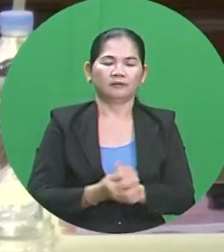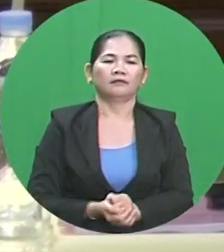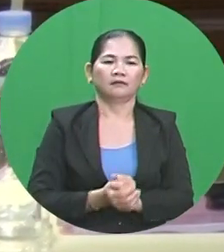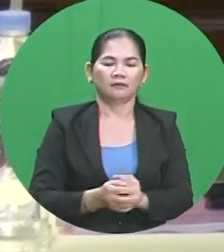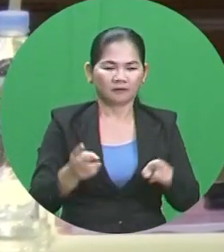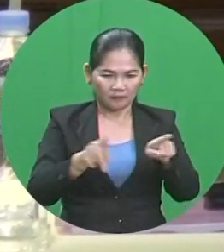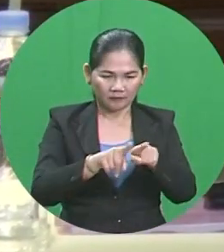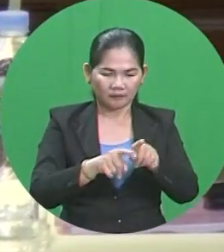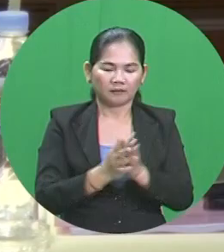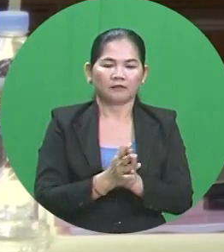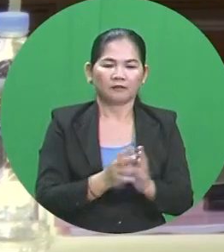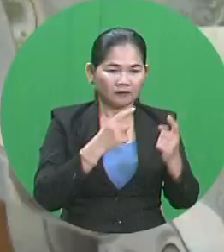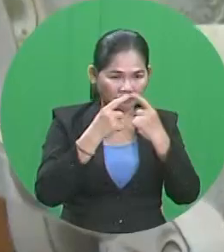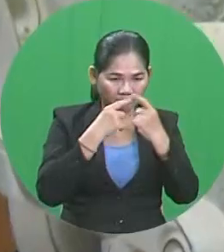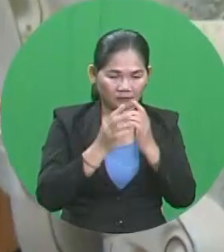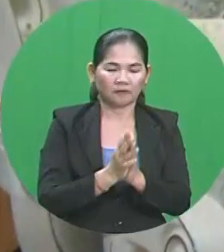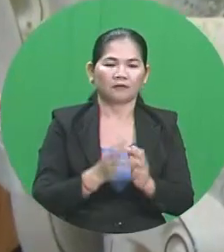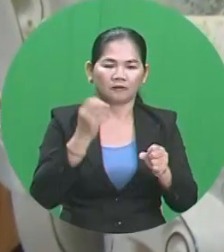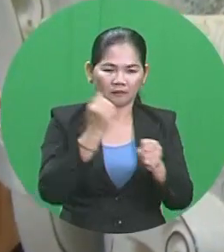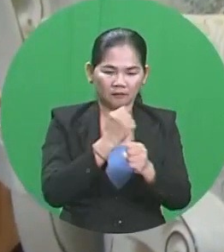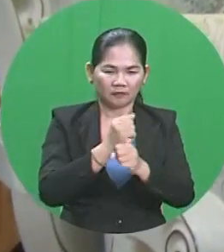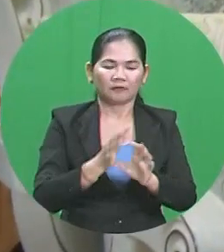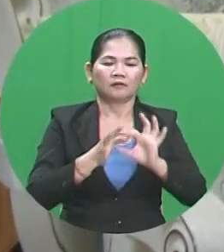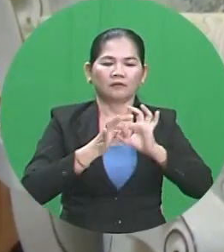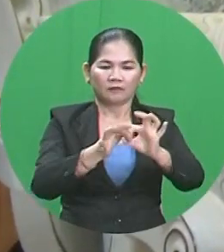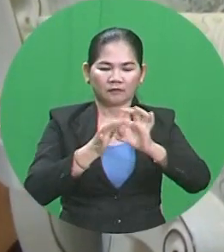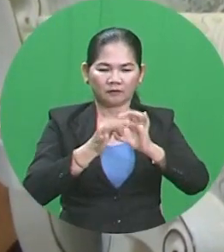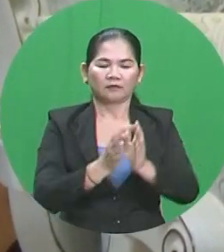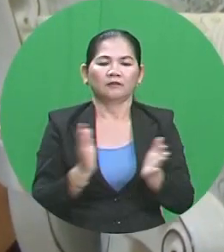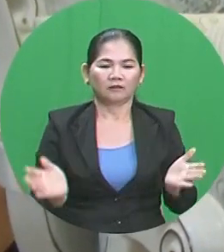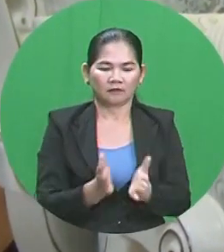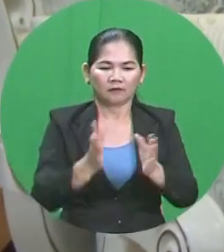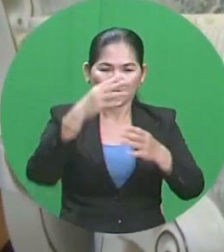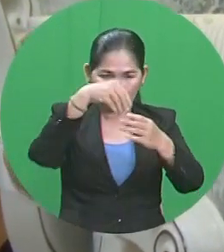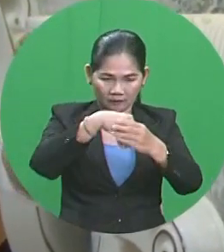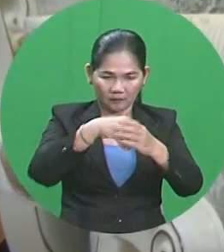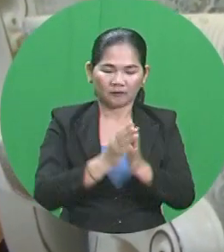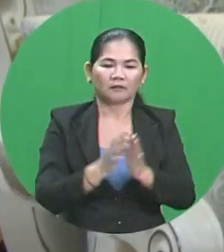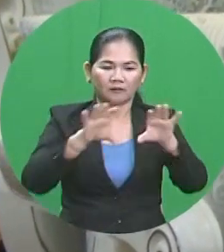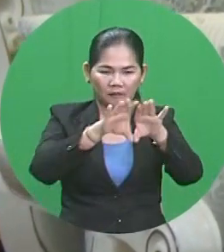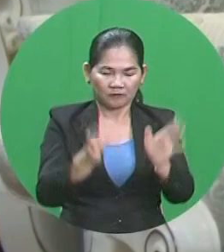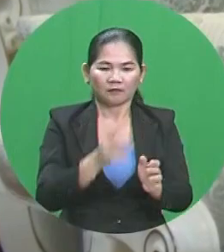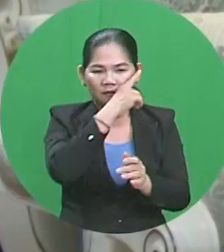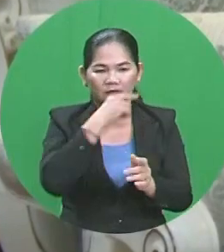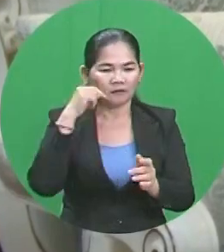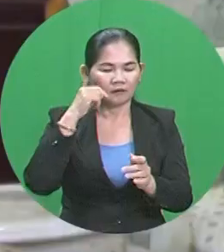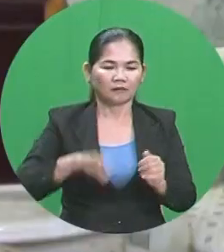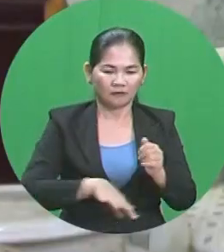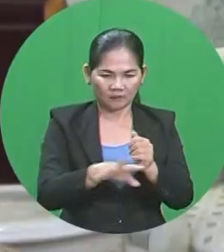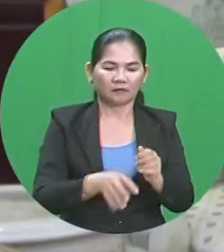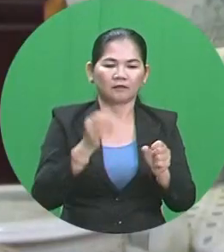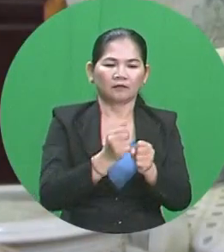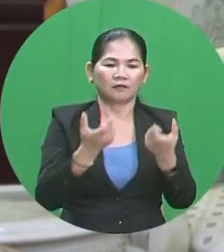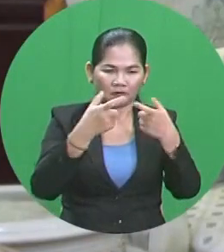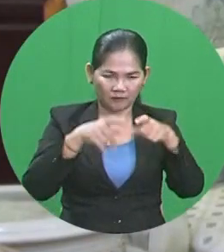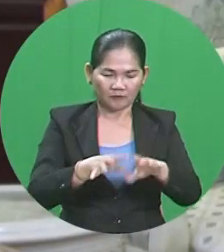ភាគីទាំងពីរក៏បានពិភាក្សាផងដែរអំពីការទាក់ទាញនិងការជំរុញវិនិយោគរបស់ក្រុមហ៊ុនរុស្ស៊ីនៅកម្ពុជាការដោះ